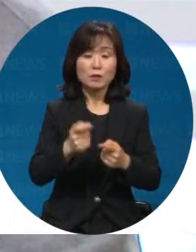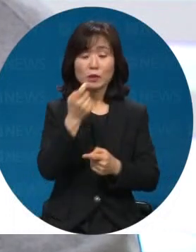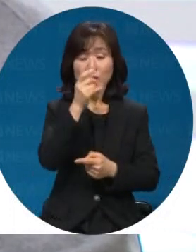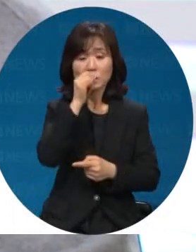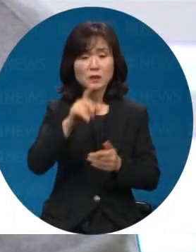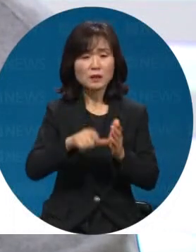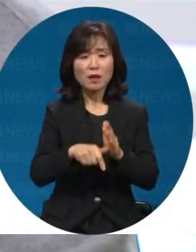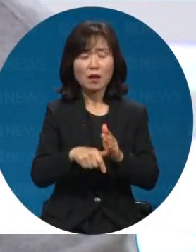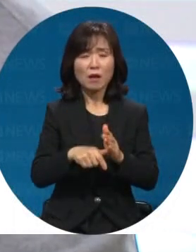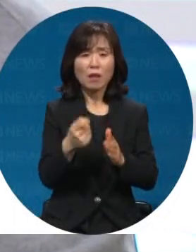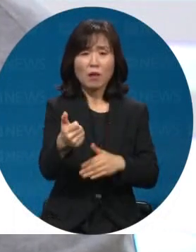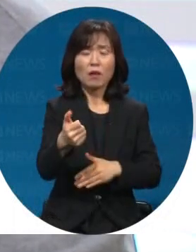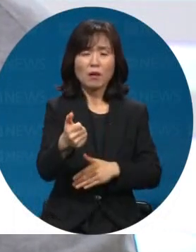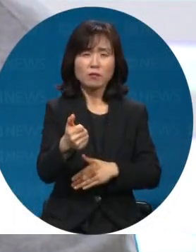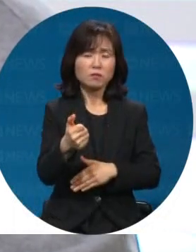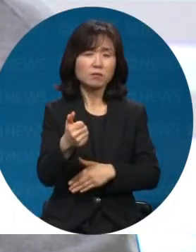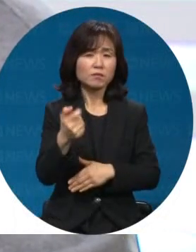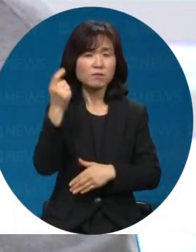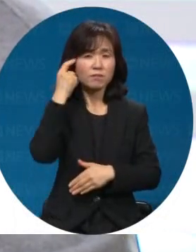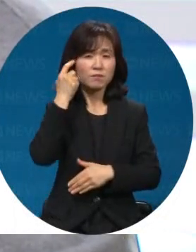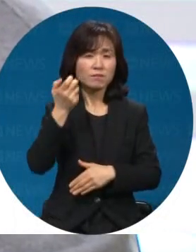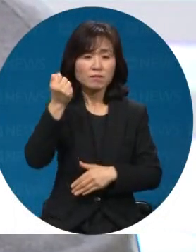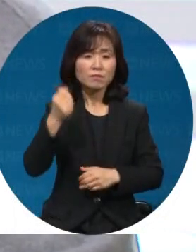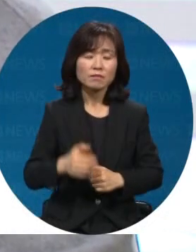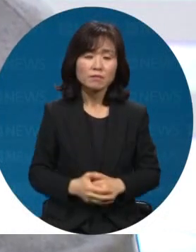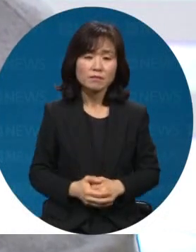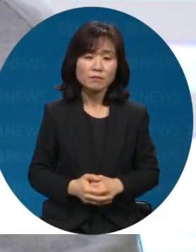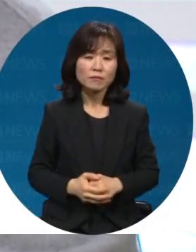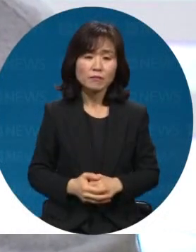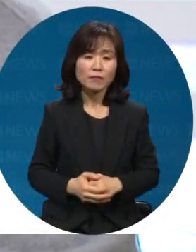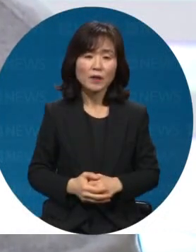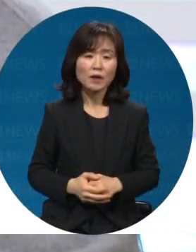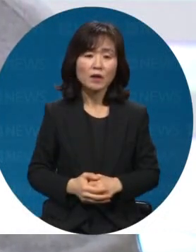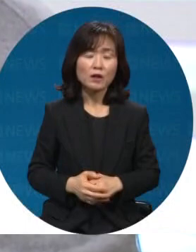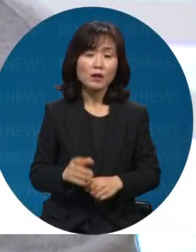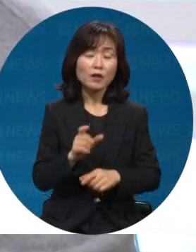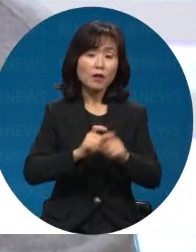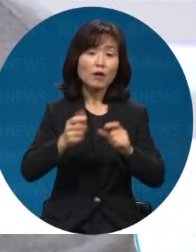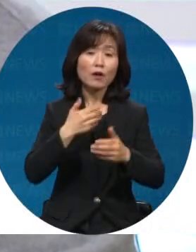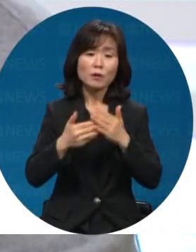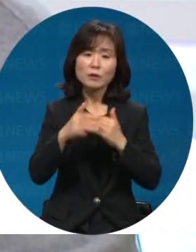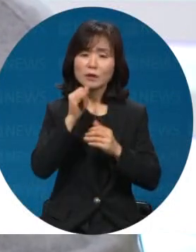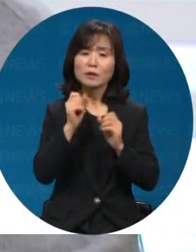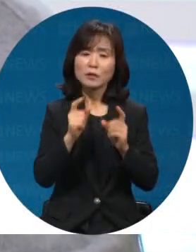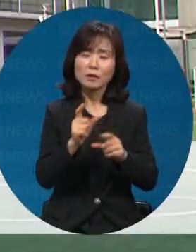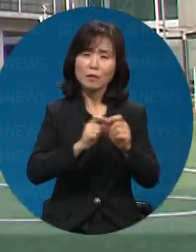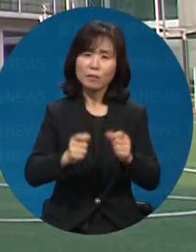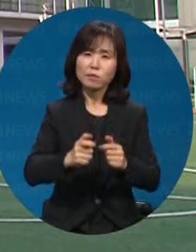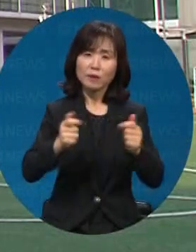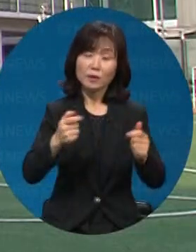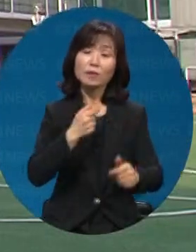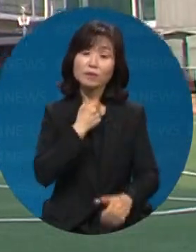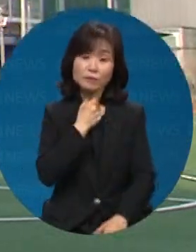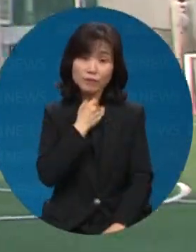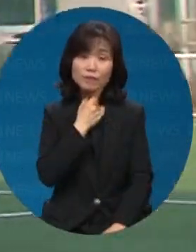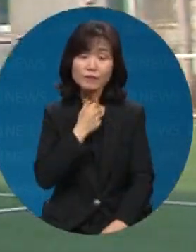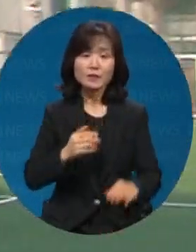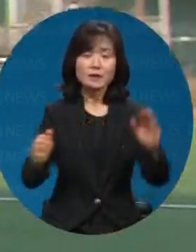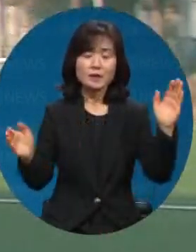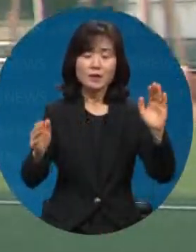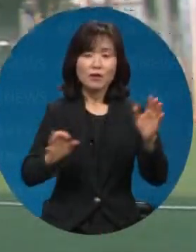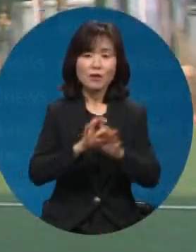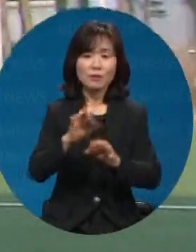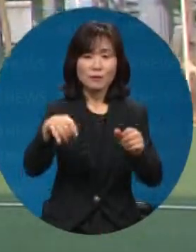좁다 이런식으로 생각하고요 조금더 그 경험할 수 있는 기회가 많았으면 좋겠어요 학생들에게